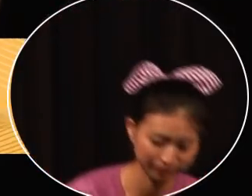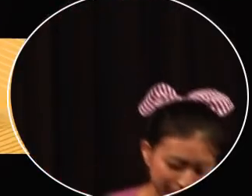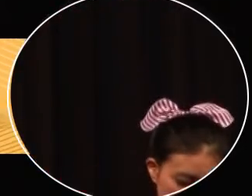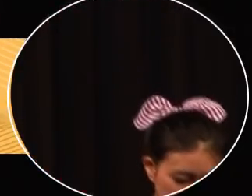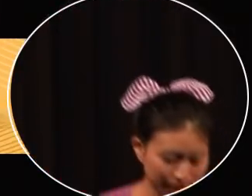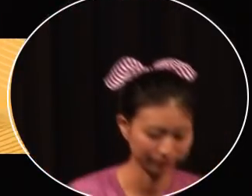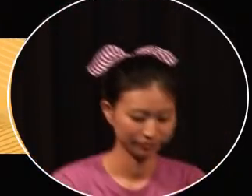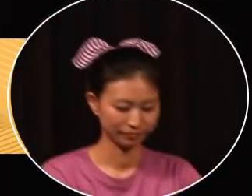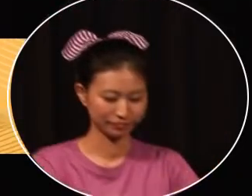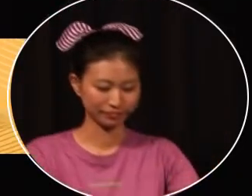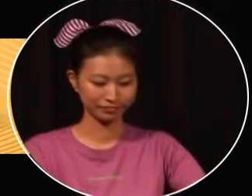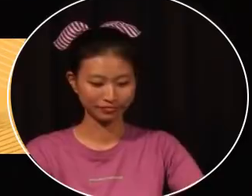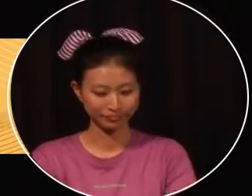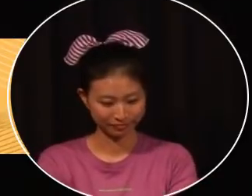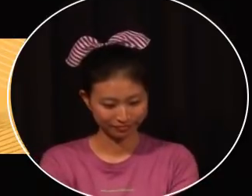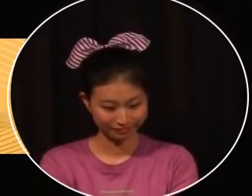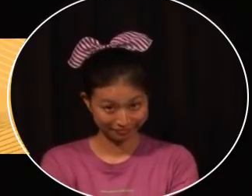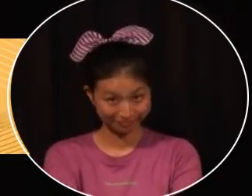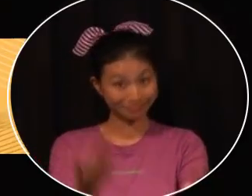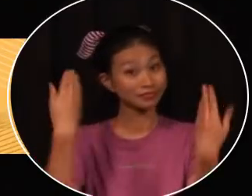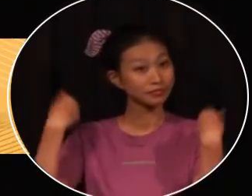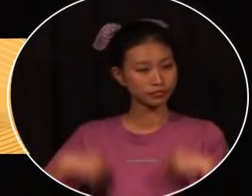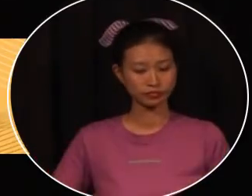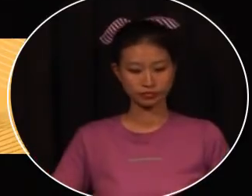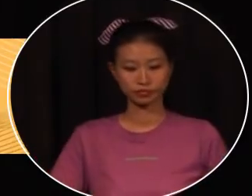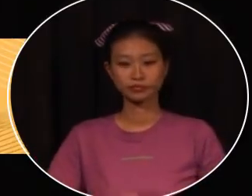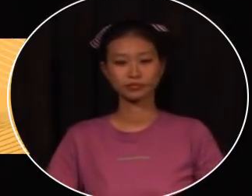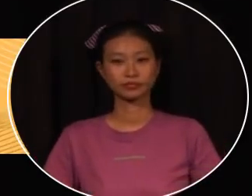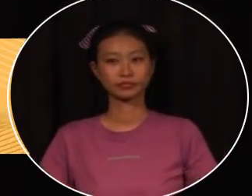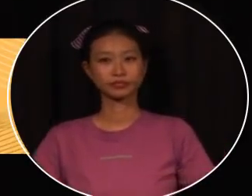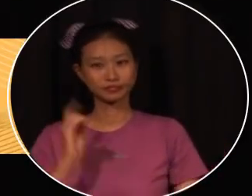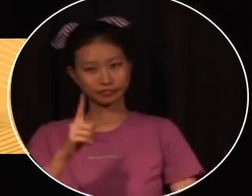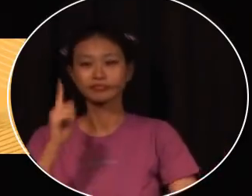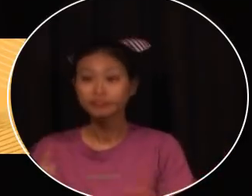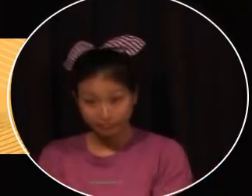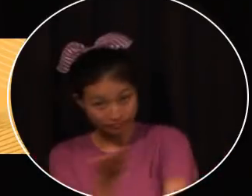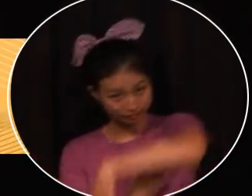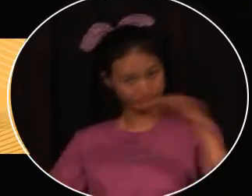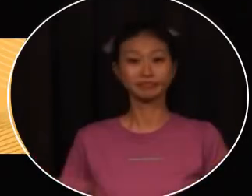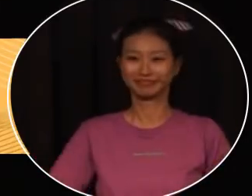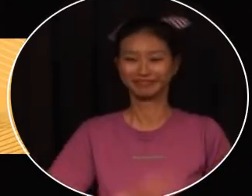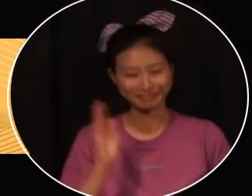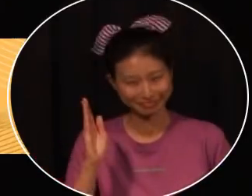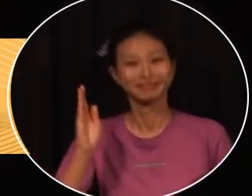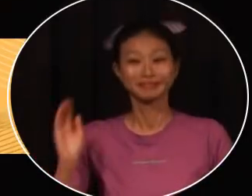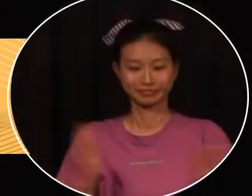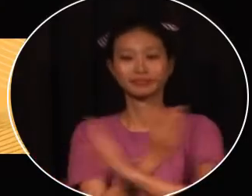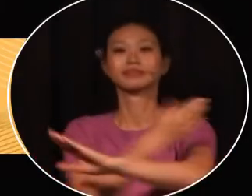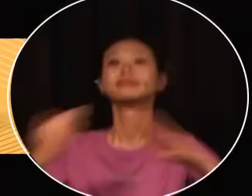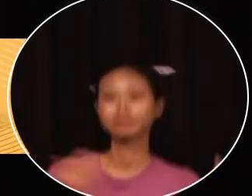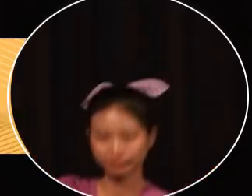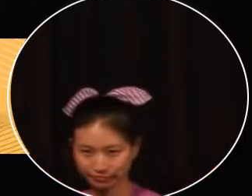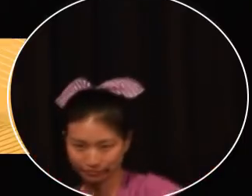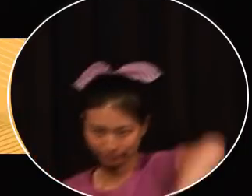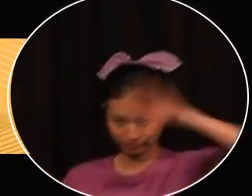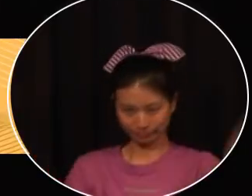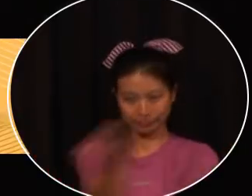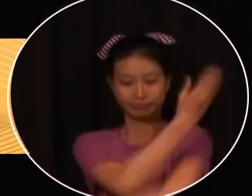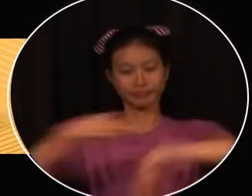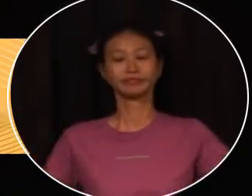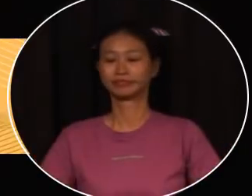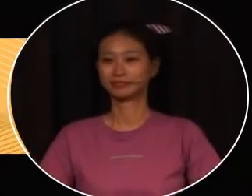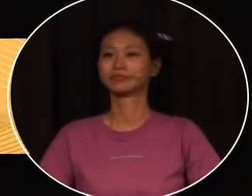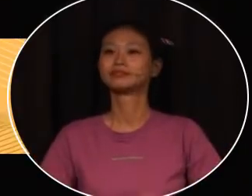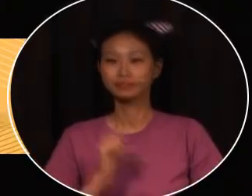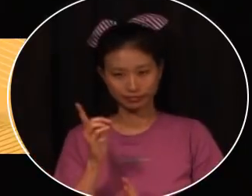好，即使我们讲了那么多，那当你走进那个投票场的时候，你可能还是会犹豫，不知道要投给谁。那